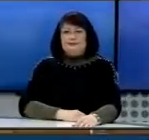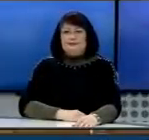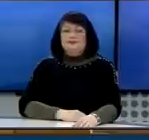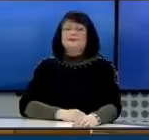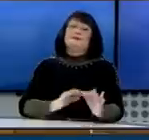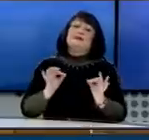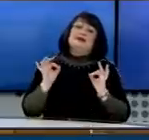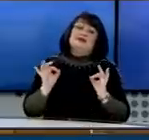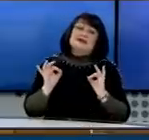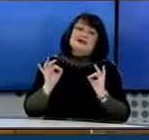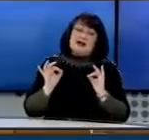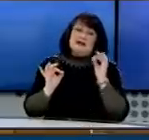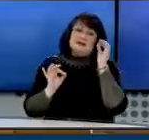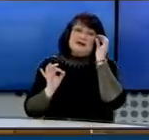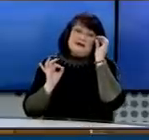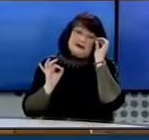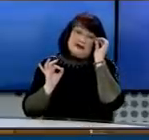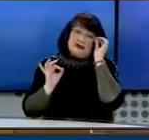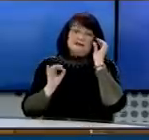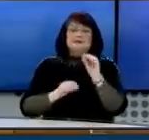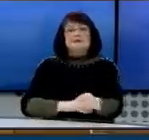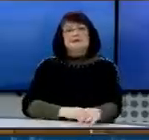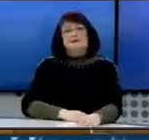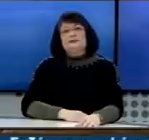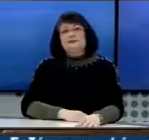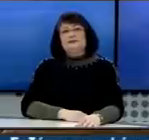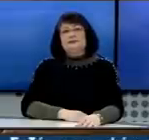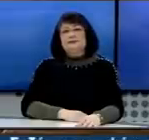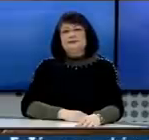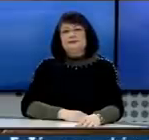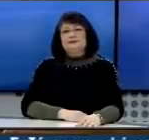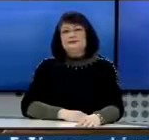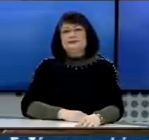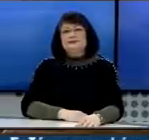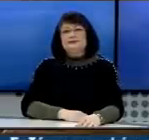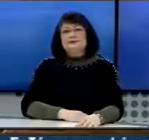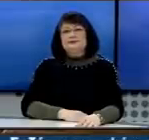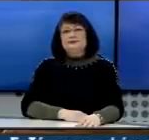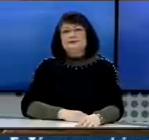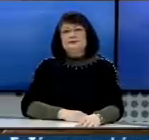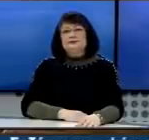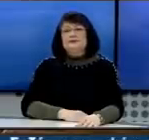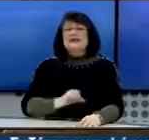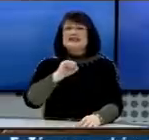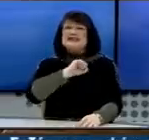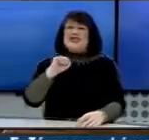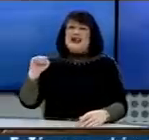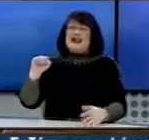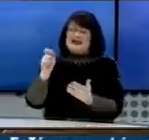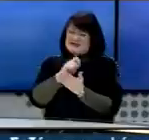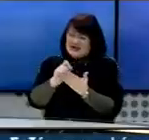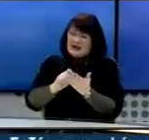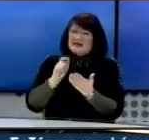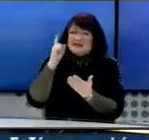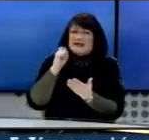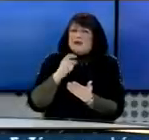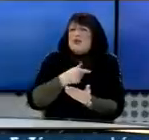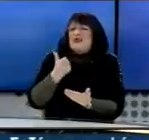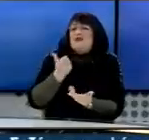Και βέβαια... Ησυχία. Κύριε Σκανδαλίδη, μιλήσατε, γράφετε πολλά άρθρα, σας ξέρουμε.